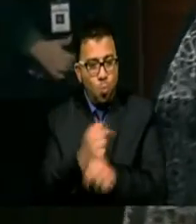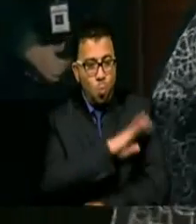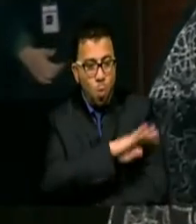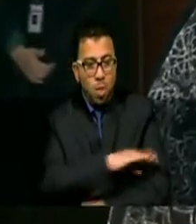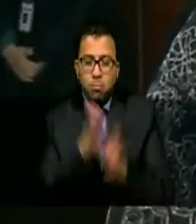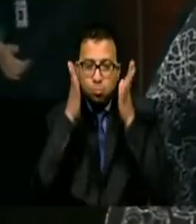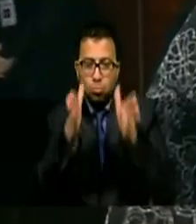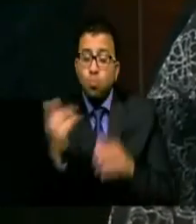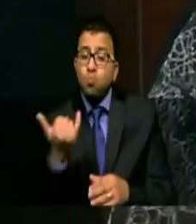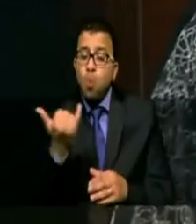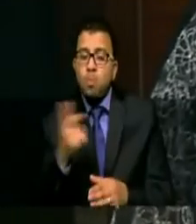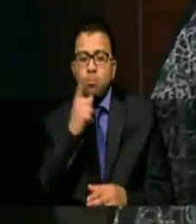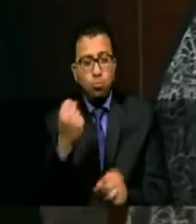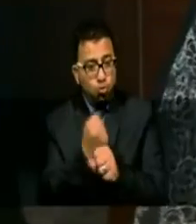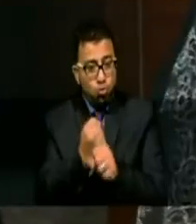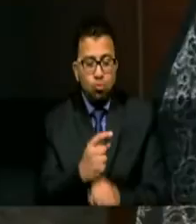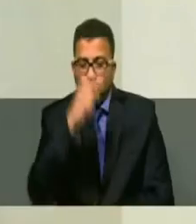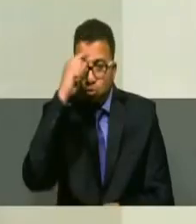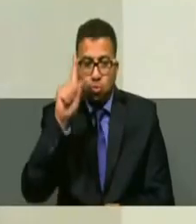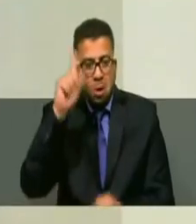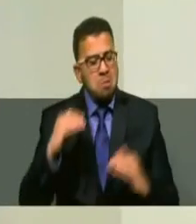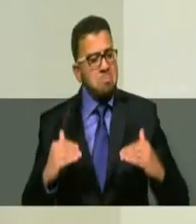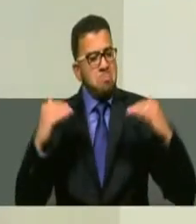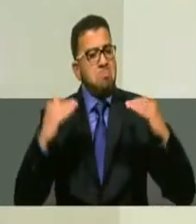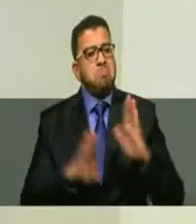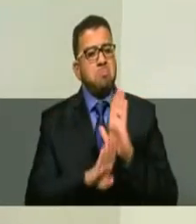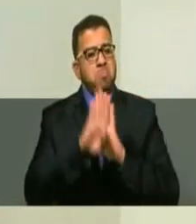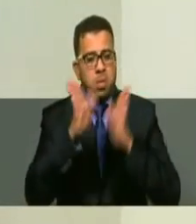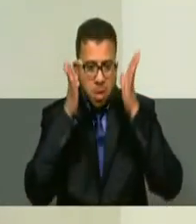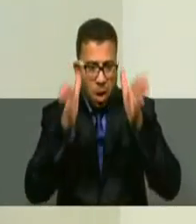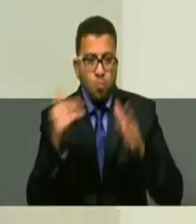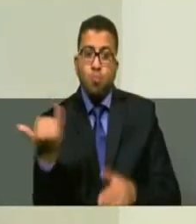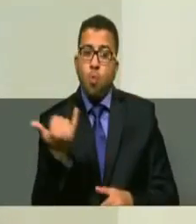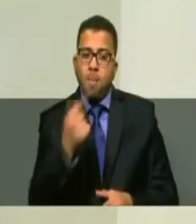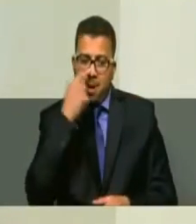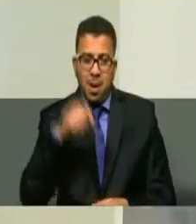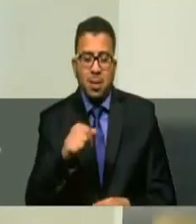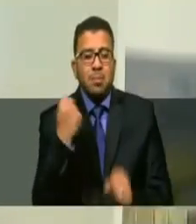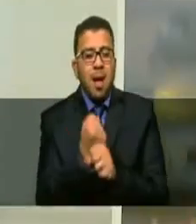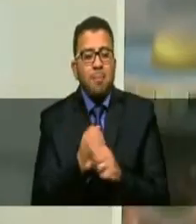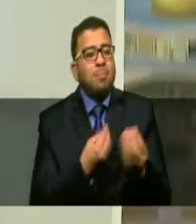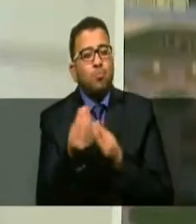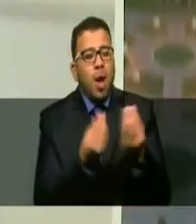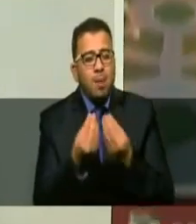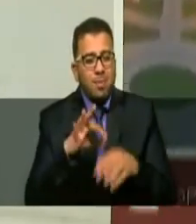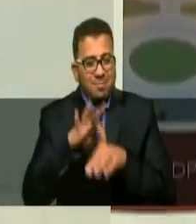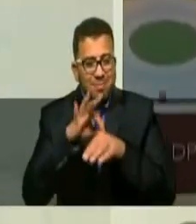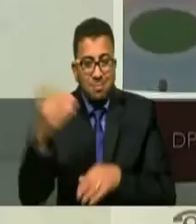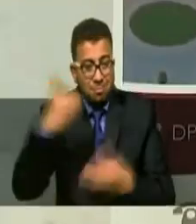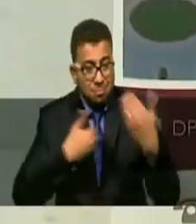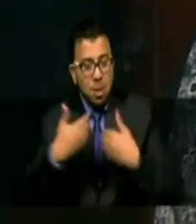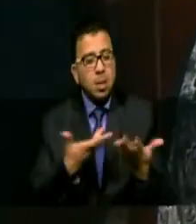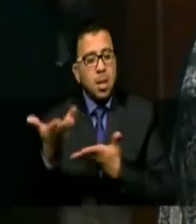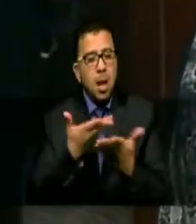واللي إن شاء الله بجهودهم راح نرتقي، ومن ثم جاء التركيز أيضا على المتعاملين. أيضا عندنا محور